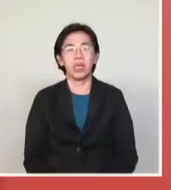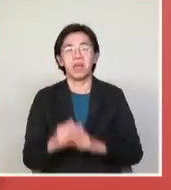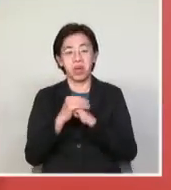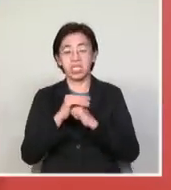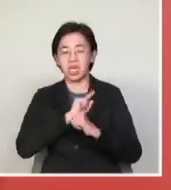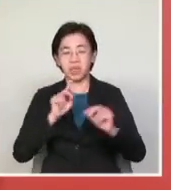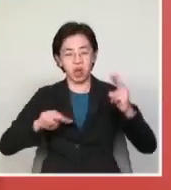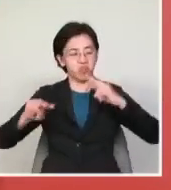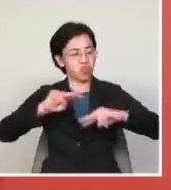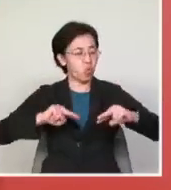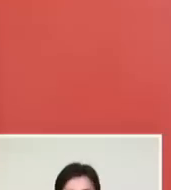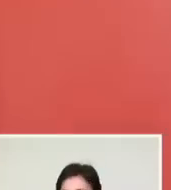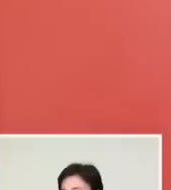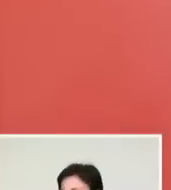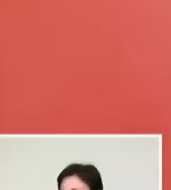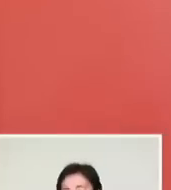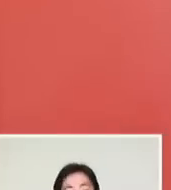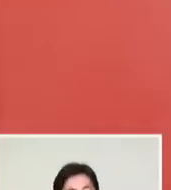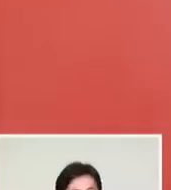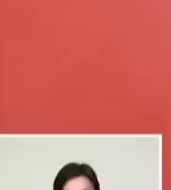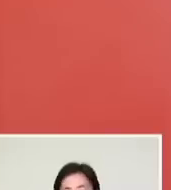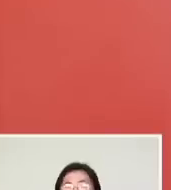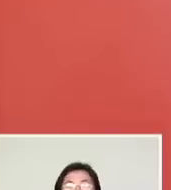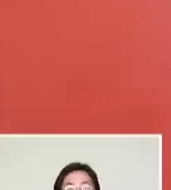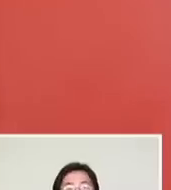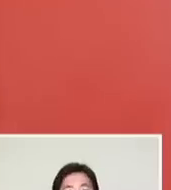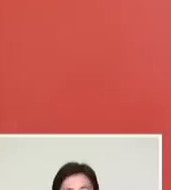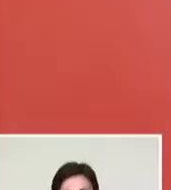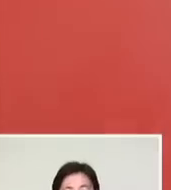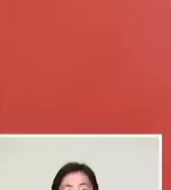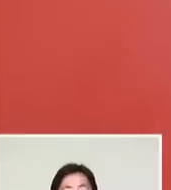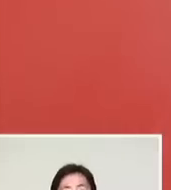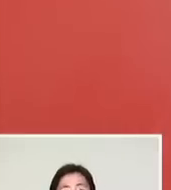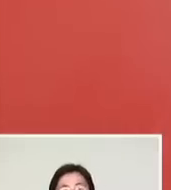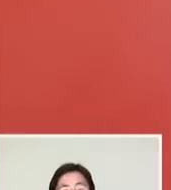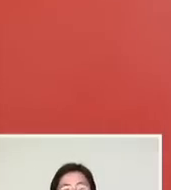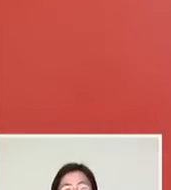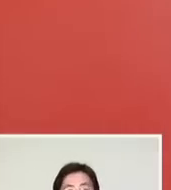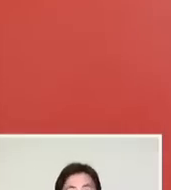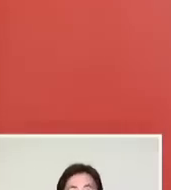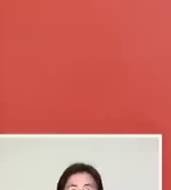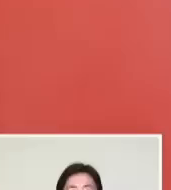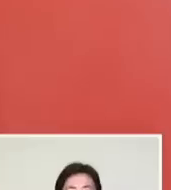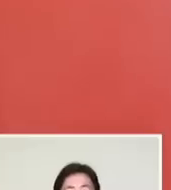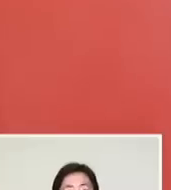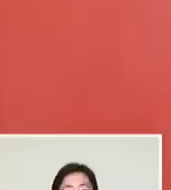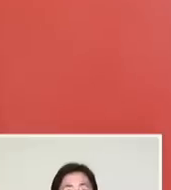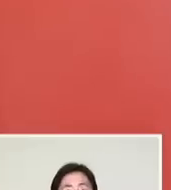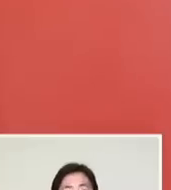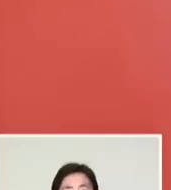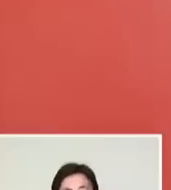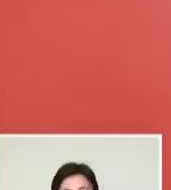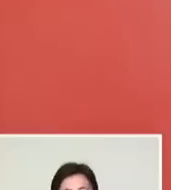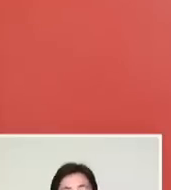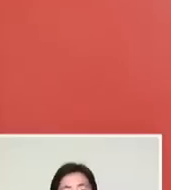นเนี่ยอ้างสิทธิในการครอบครองอยู่ได้นะคะแล้วก็ถ้าว่าดูณเวลานี้เนี่ยนะคะจีนยังคงมี